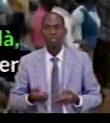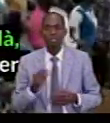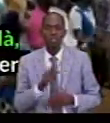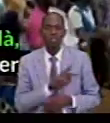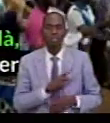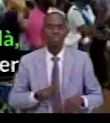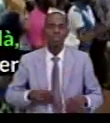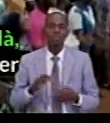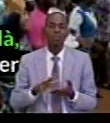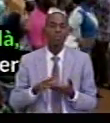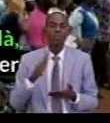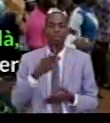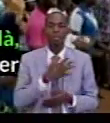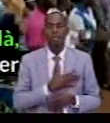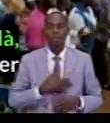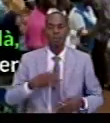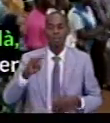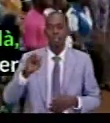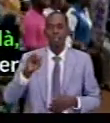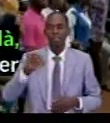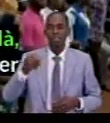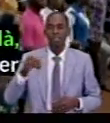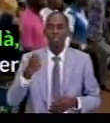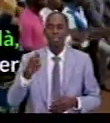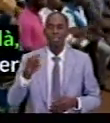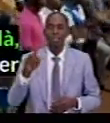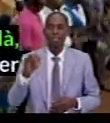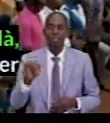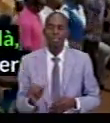le roi de gloire et de majesté.